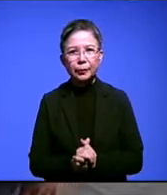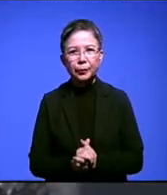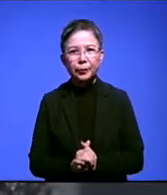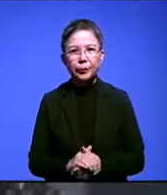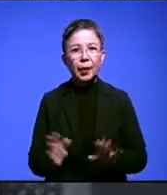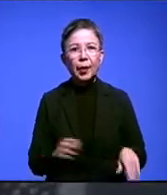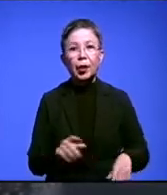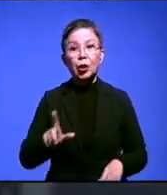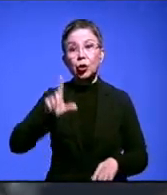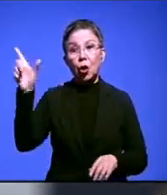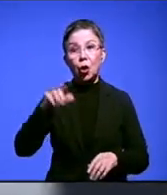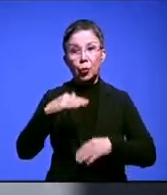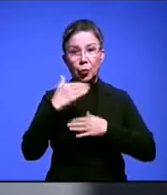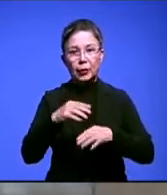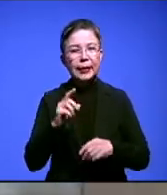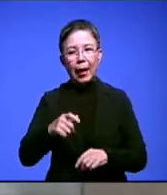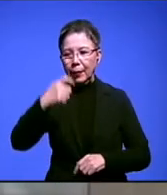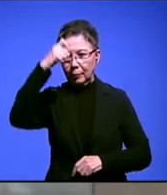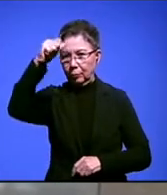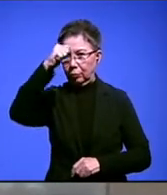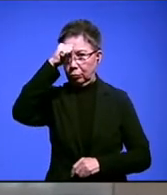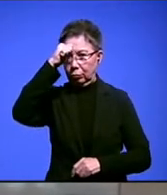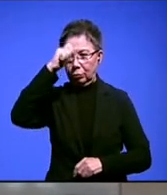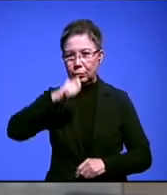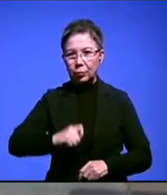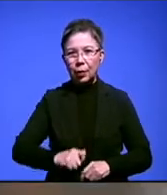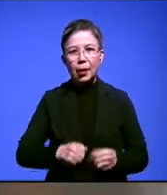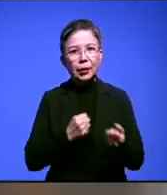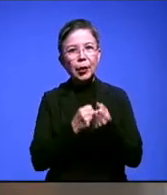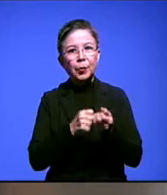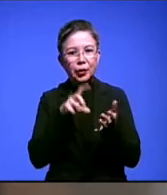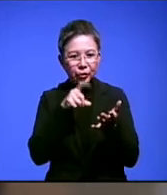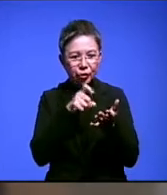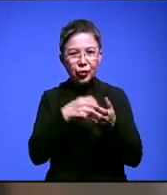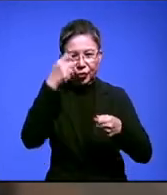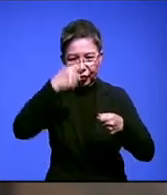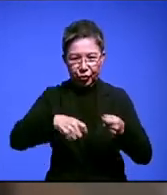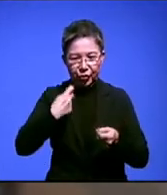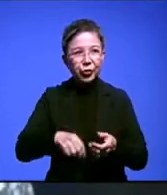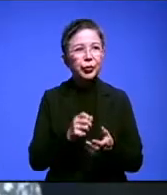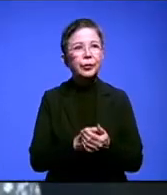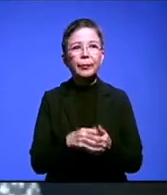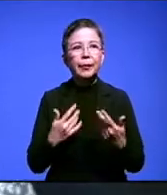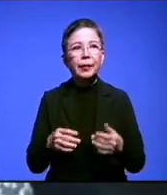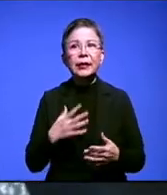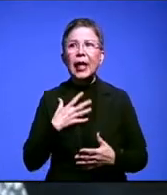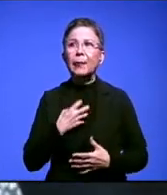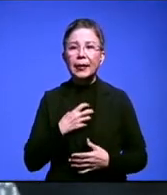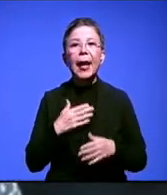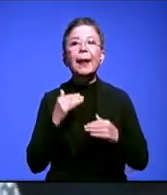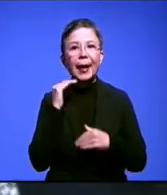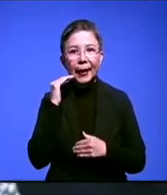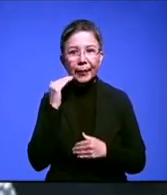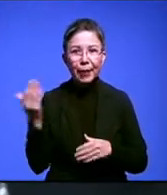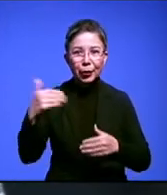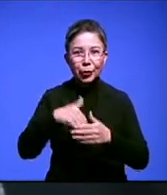Solo, pihak manajemen pusat perbelanjaan juga memeriksa suhu tubuh pengunjung serta menyemprotkan cairan disinfektan. Ya, saya merasa aman mas untuk